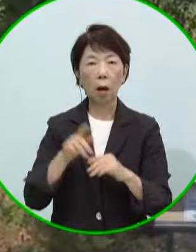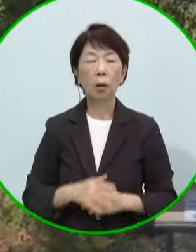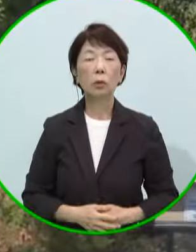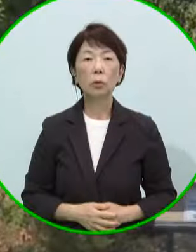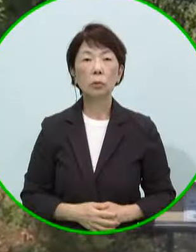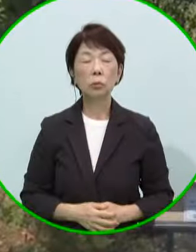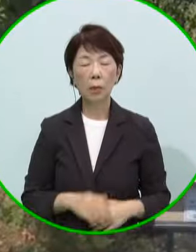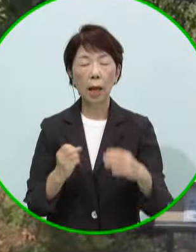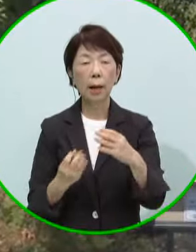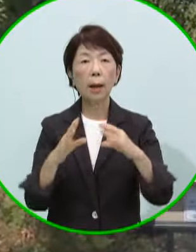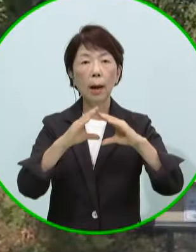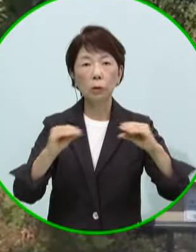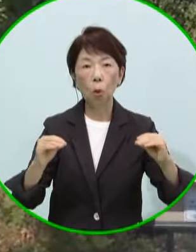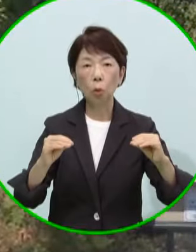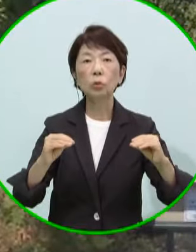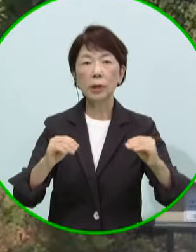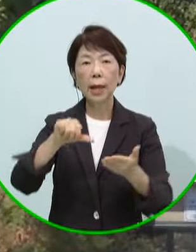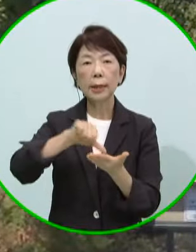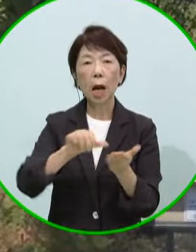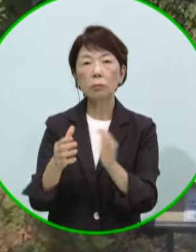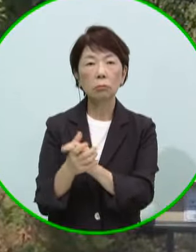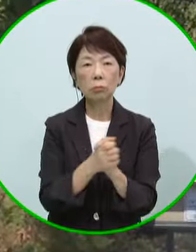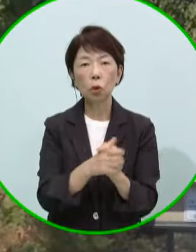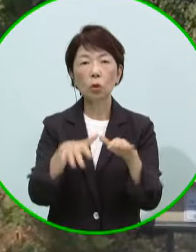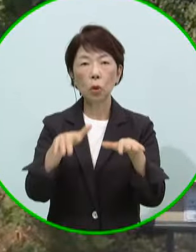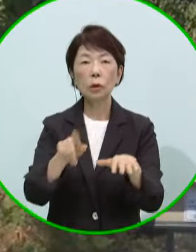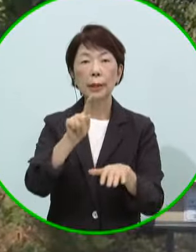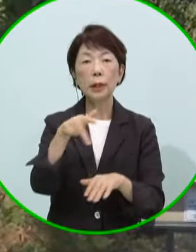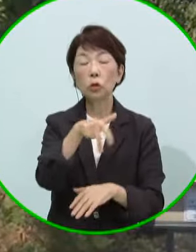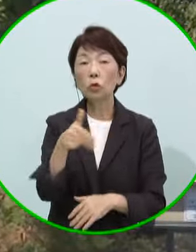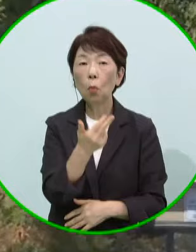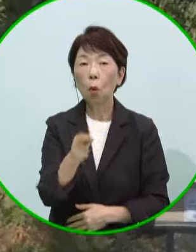し、レバノンの新イラン民兵組織ヒズボ